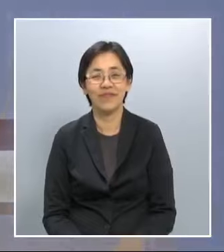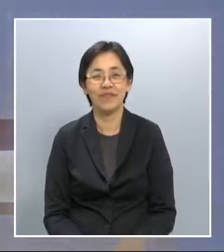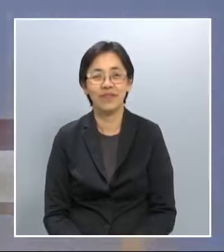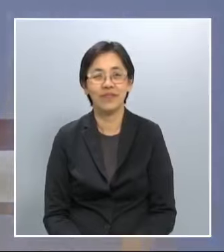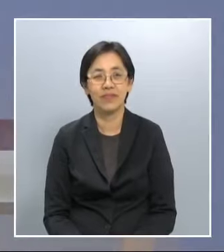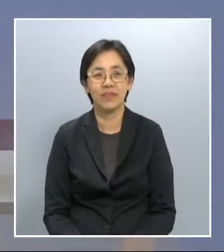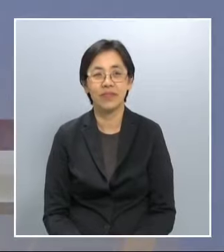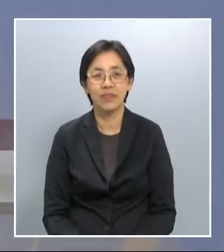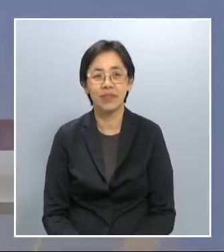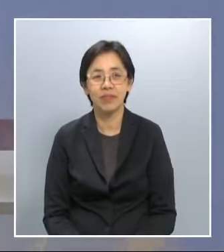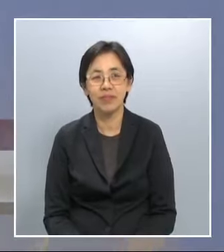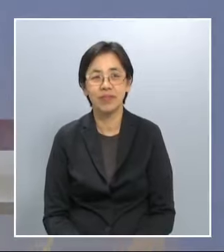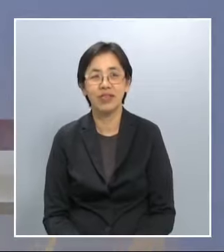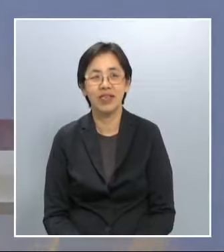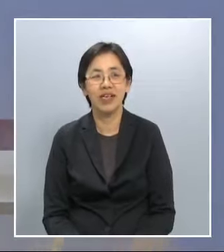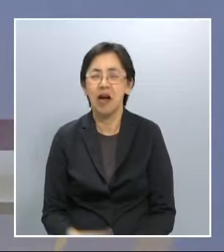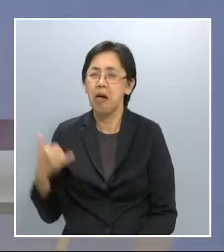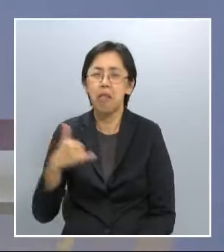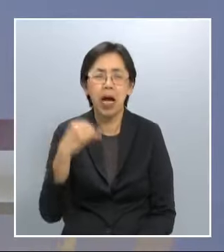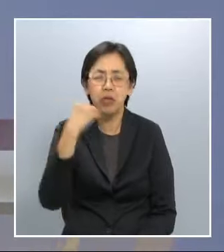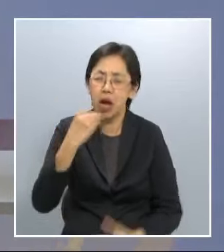มาที่ไหลก็ม่วนคักๆ